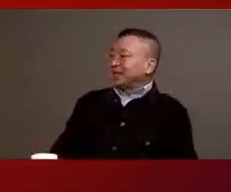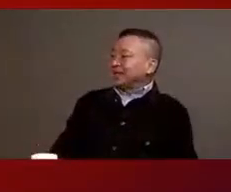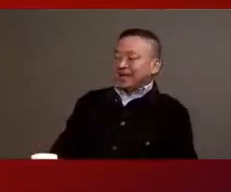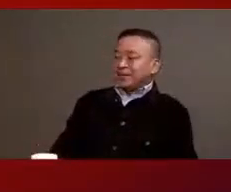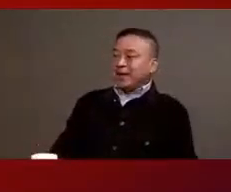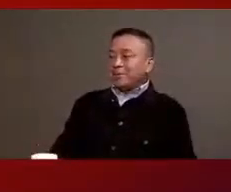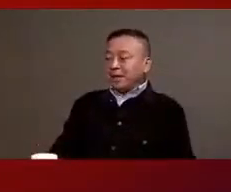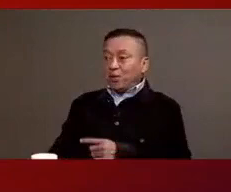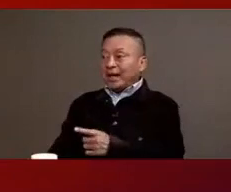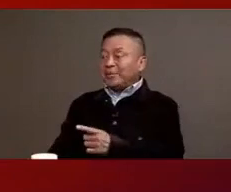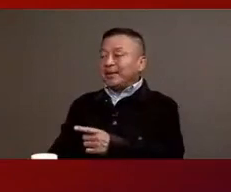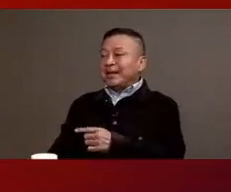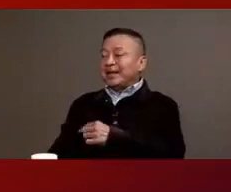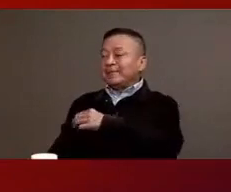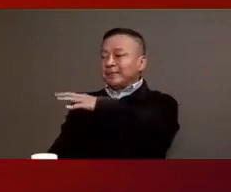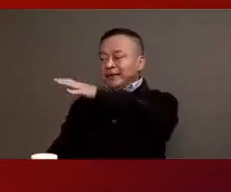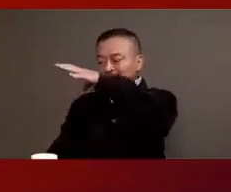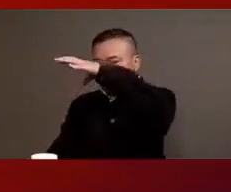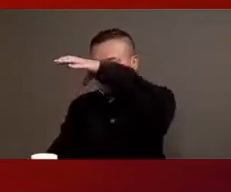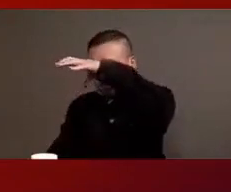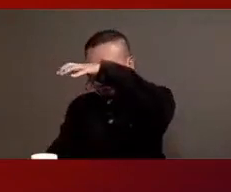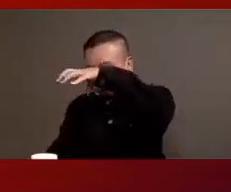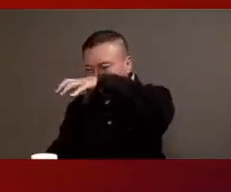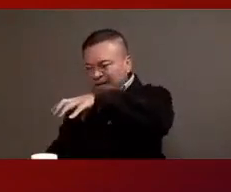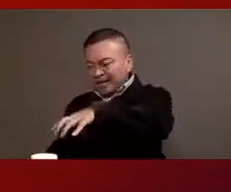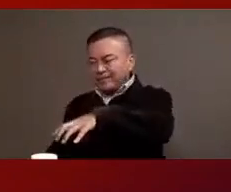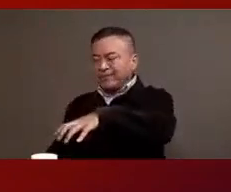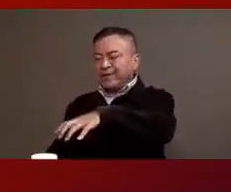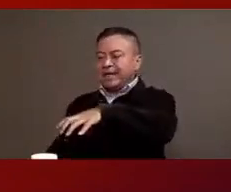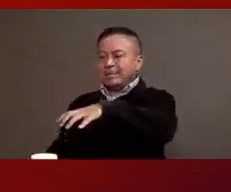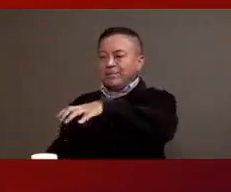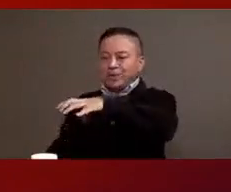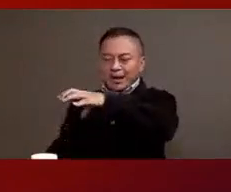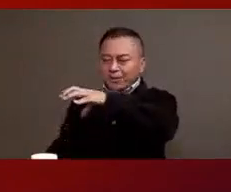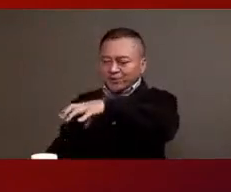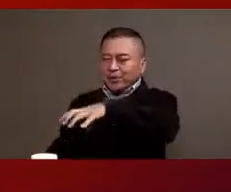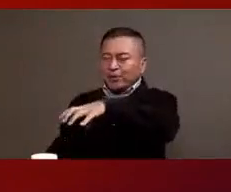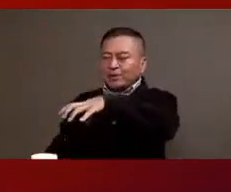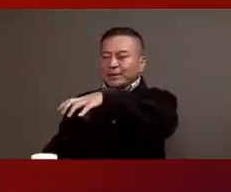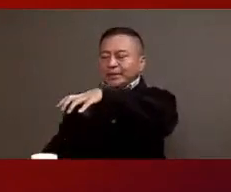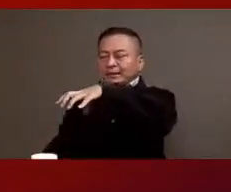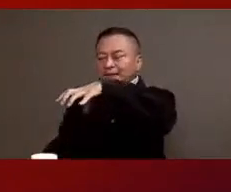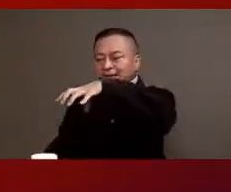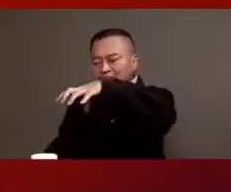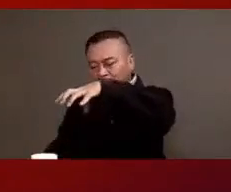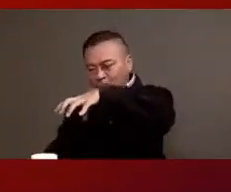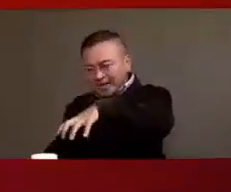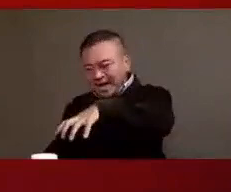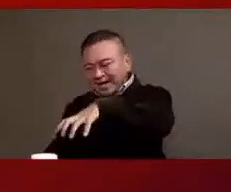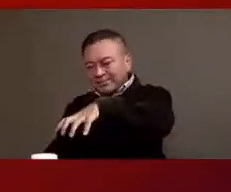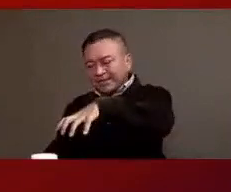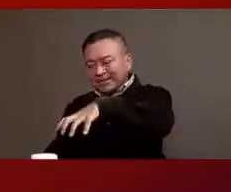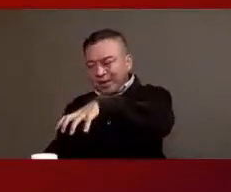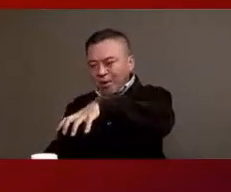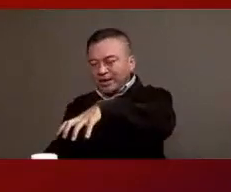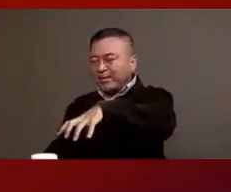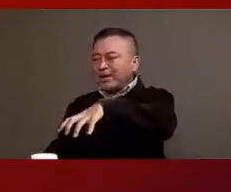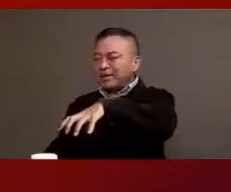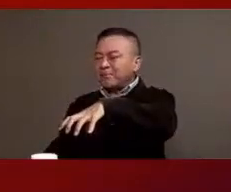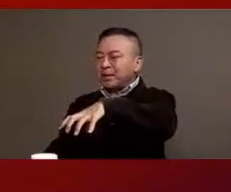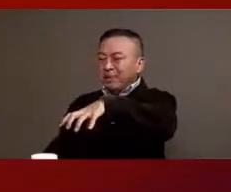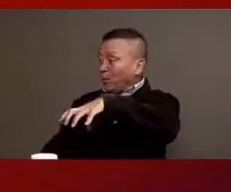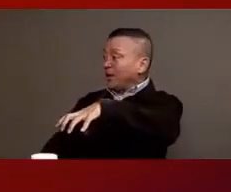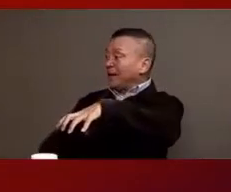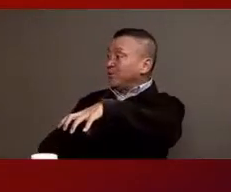ใจ เราว่าคน นะครับไม่รู้ใครเป็นใครคืออันนี้พูดเนี่ยไม่ได้พูดเอาสนุกคือไอ้โครงสร้างประชากรเ